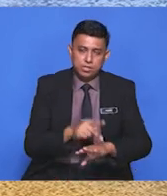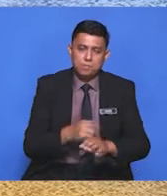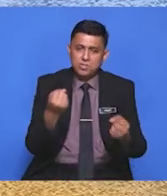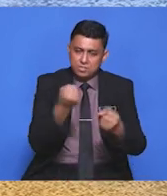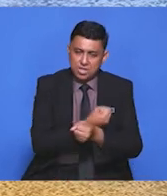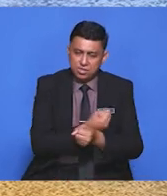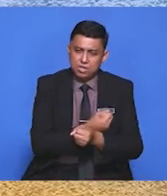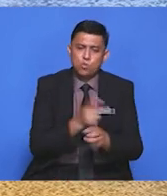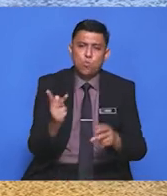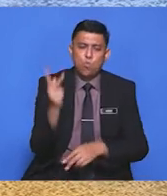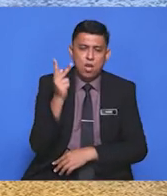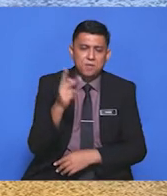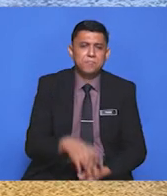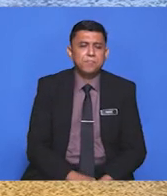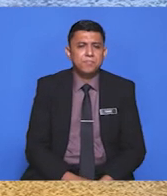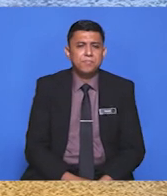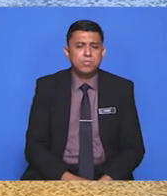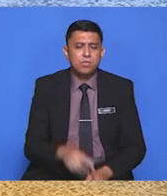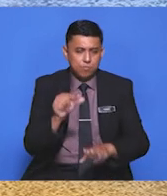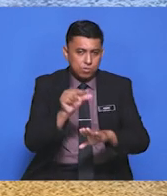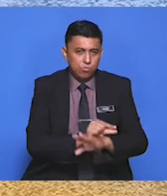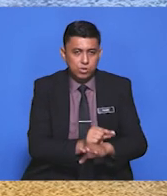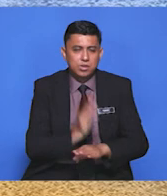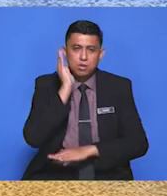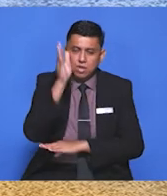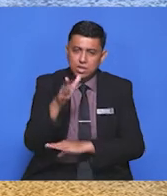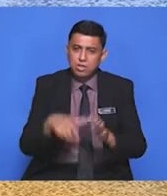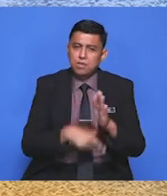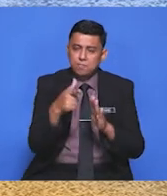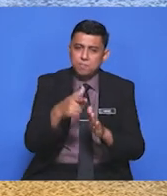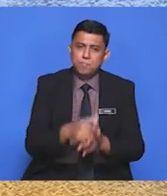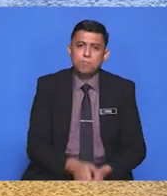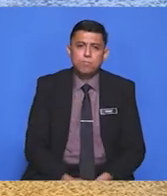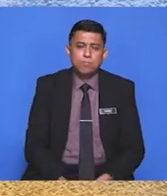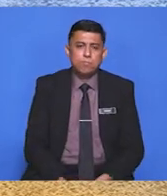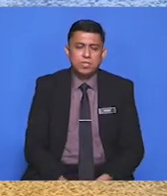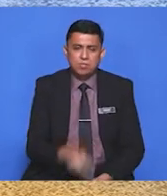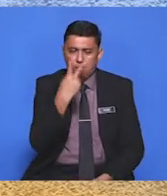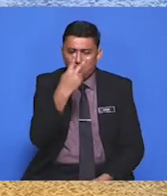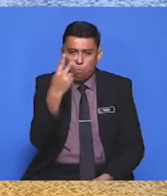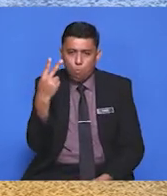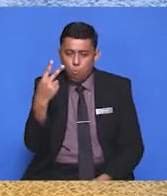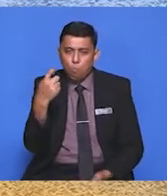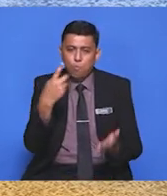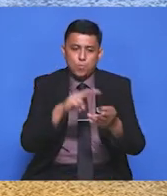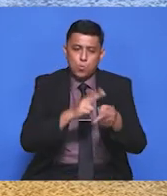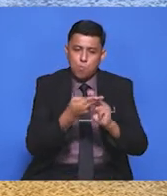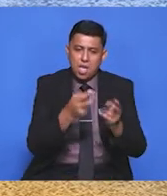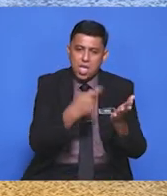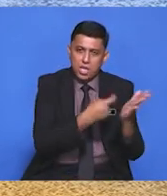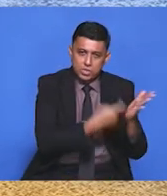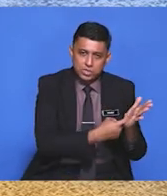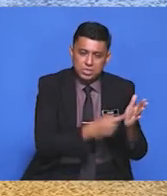sengit, pengguna akan lebih sensitif terhadap harga yang ditawarkan oleh